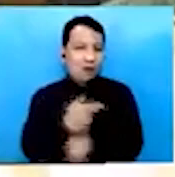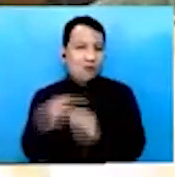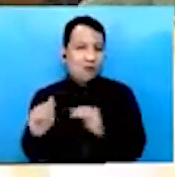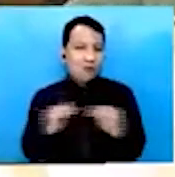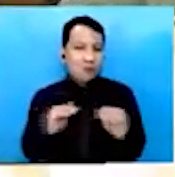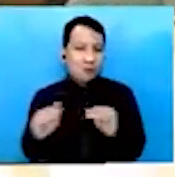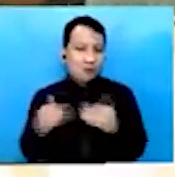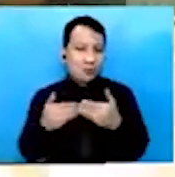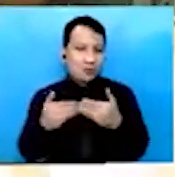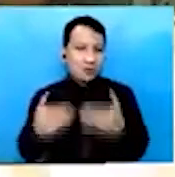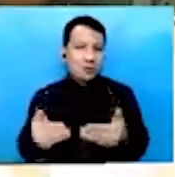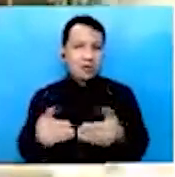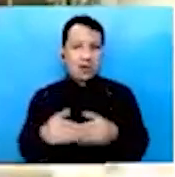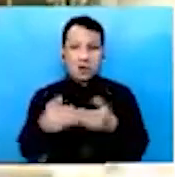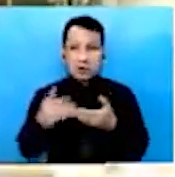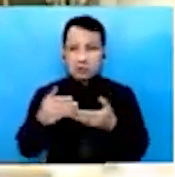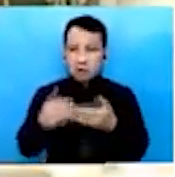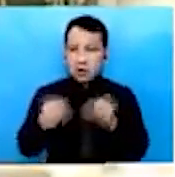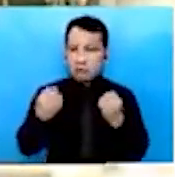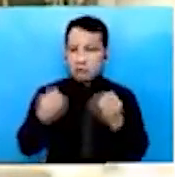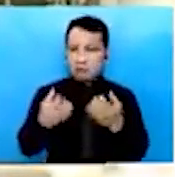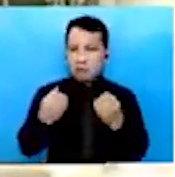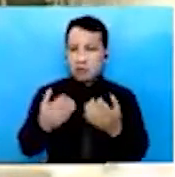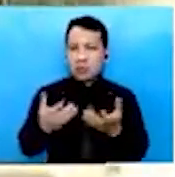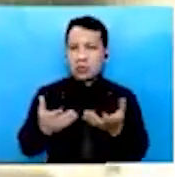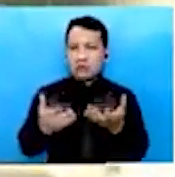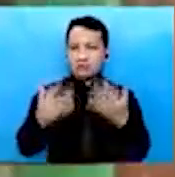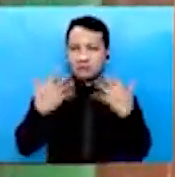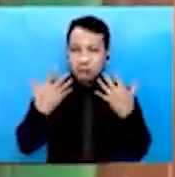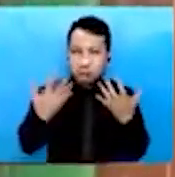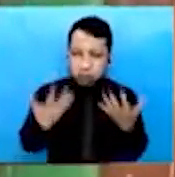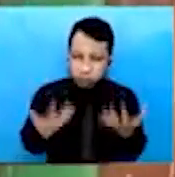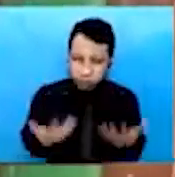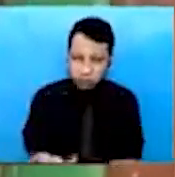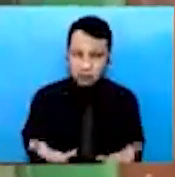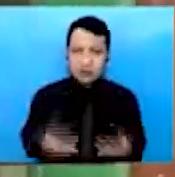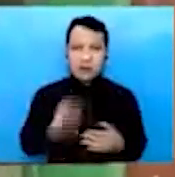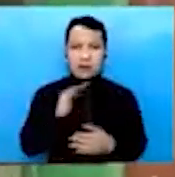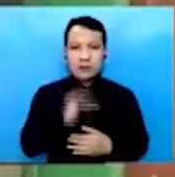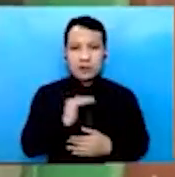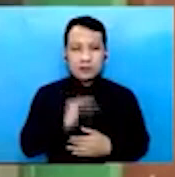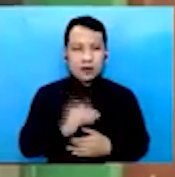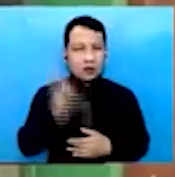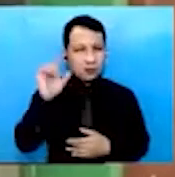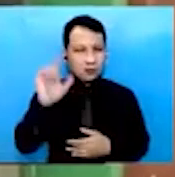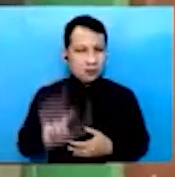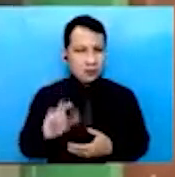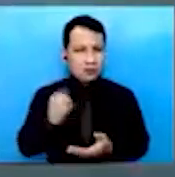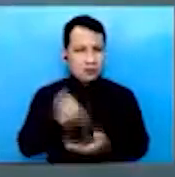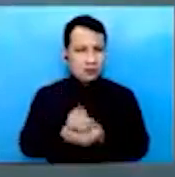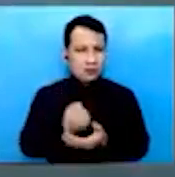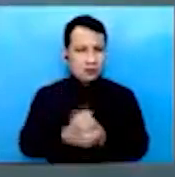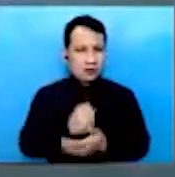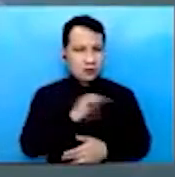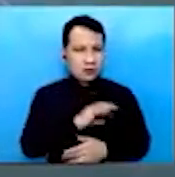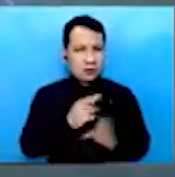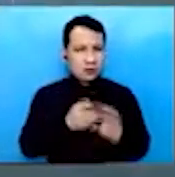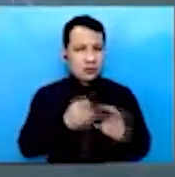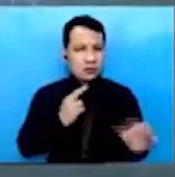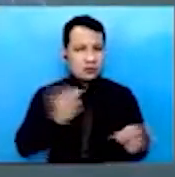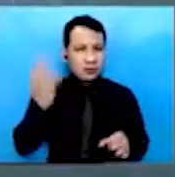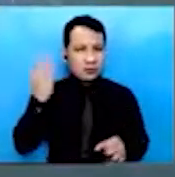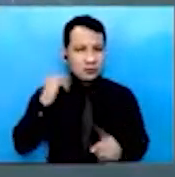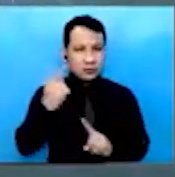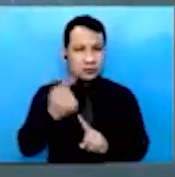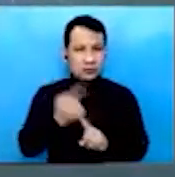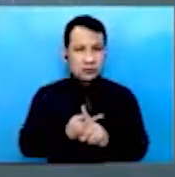nang magpatong-patong na ang pagod, mababang sahod at kakulangan ng benepisyo, nag-resign si JM noong nakaraang buwan